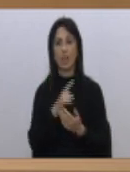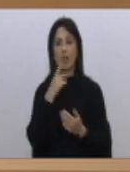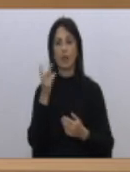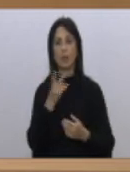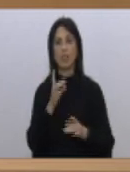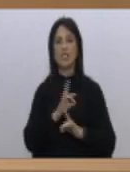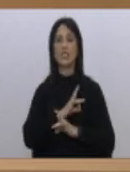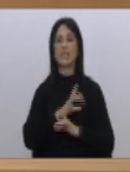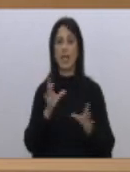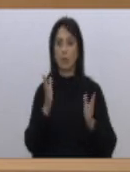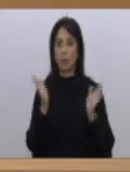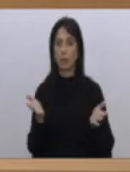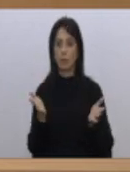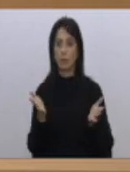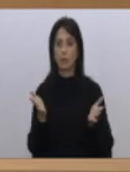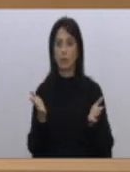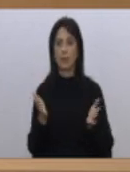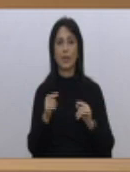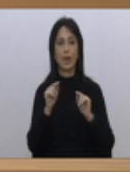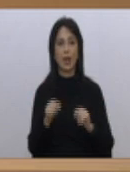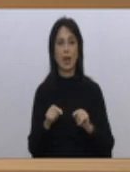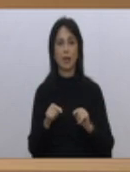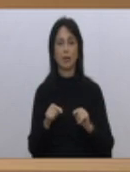უნდა, ზეიმობ კიდევაც. აქ